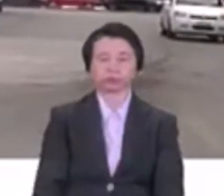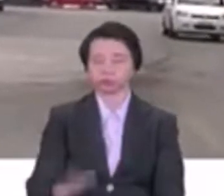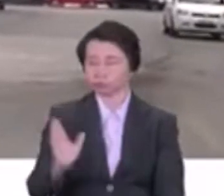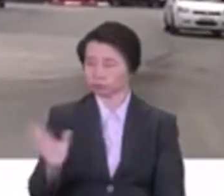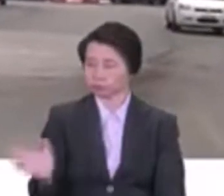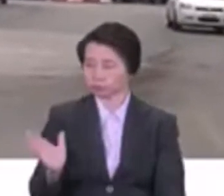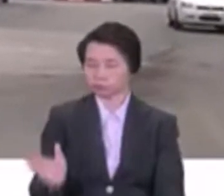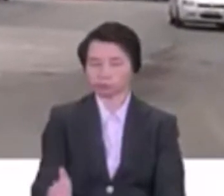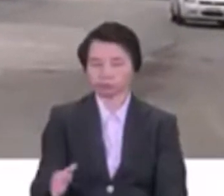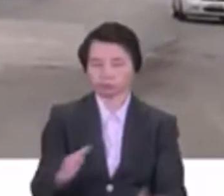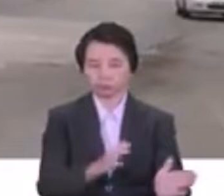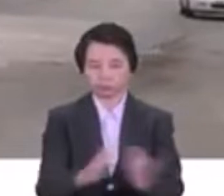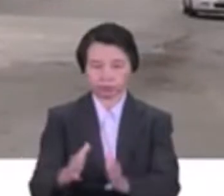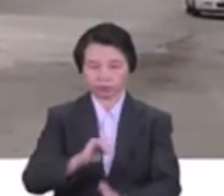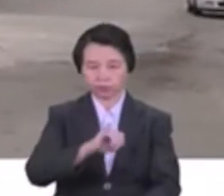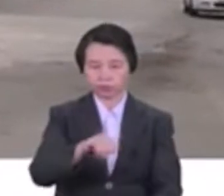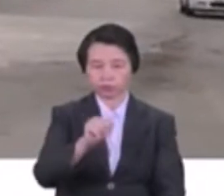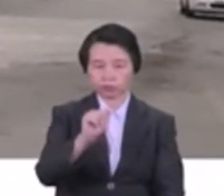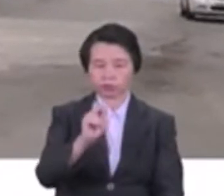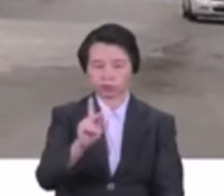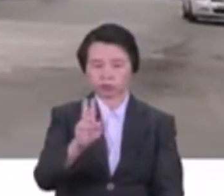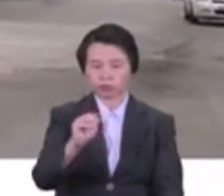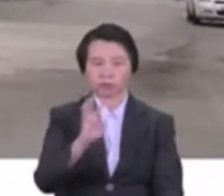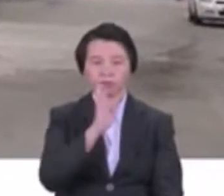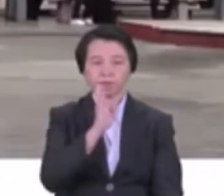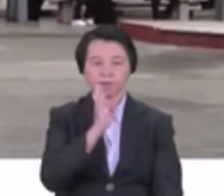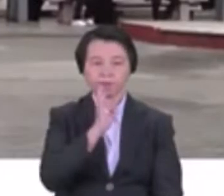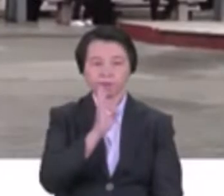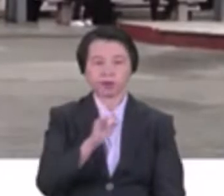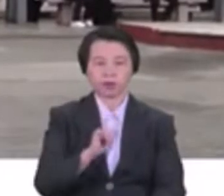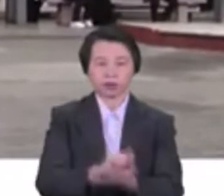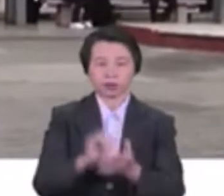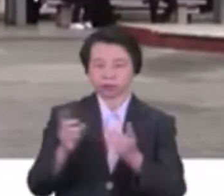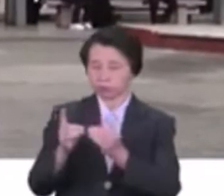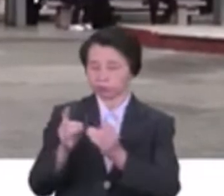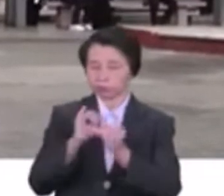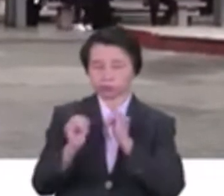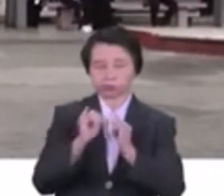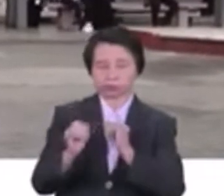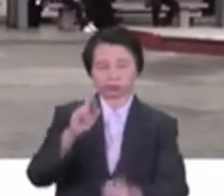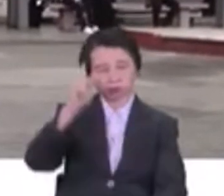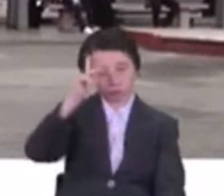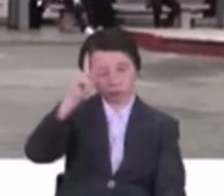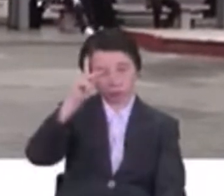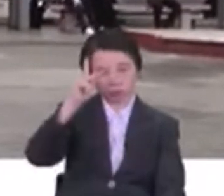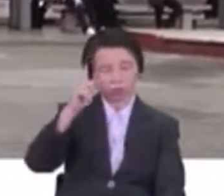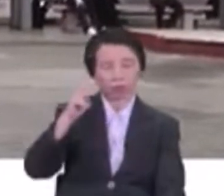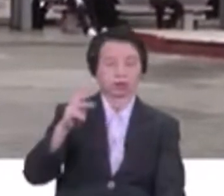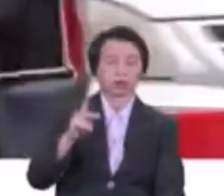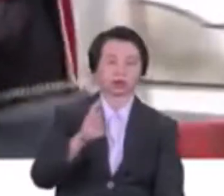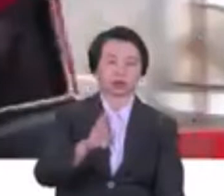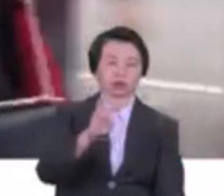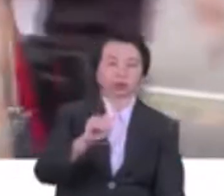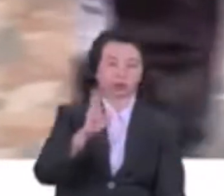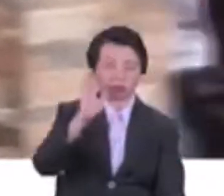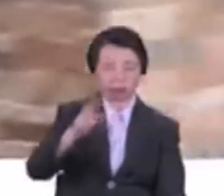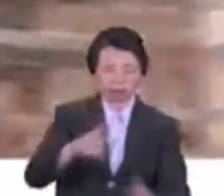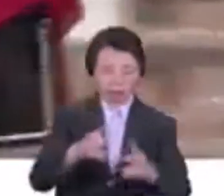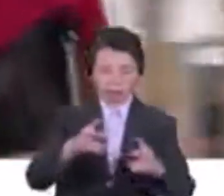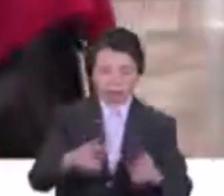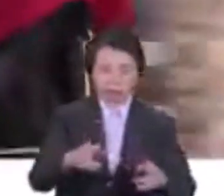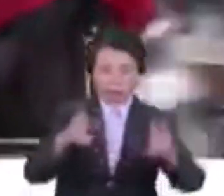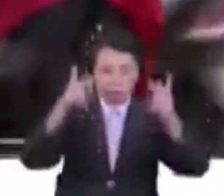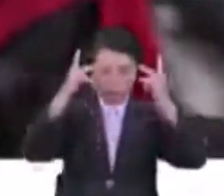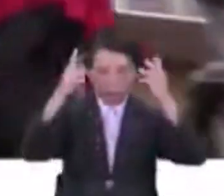Beliau yang juga penyelaras JAKM Kelantan berkata demikian ketika ditemui Kelantan FM. JAKM Kelantan akan dirasmikan Perdana